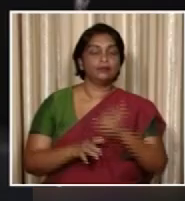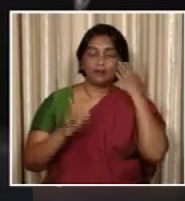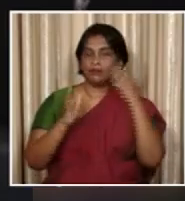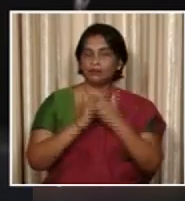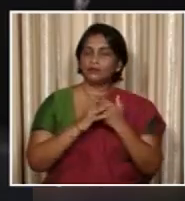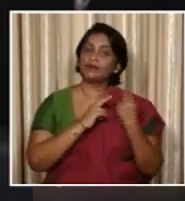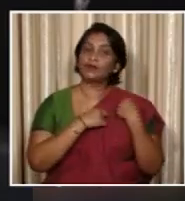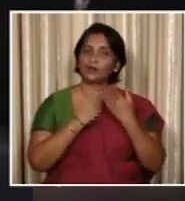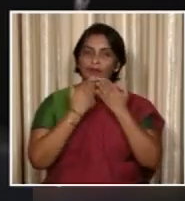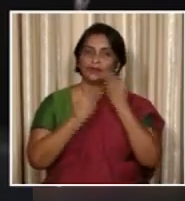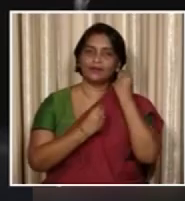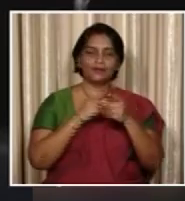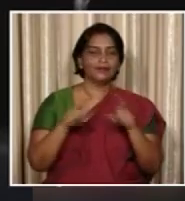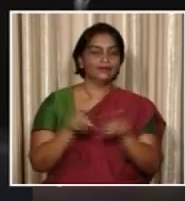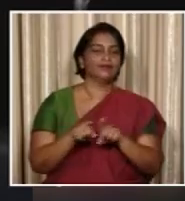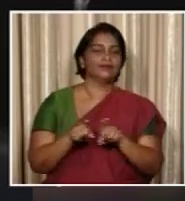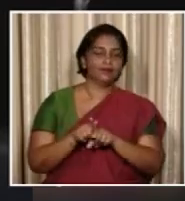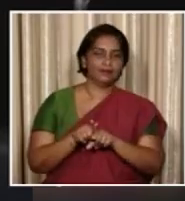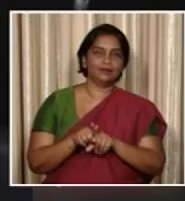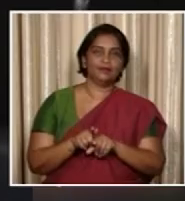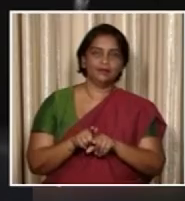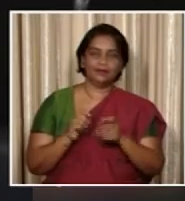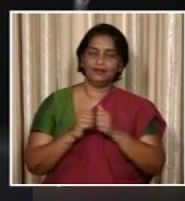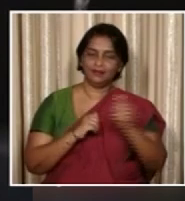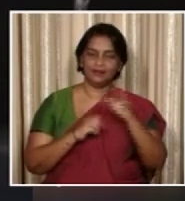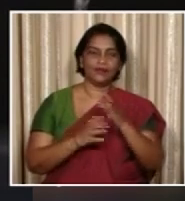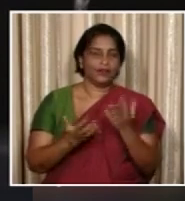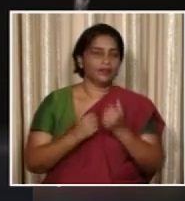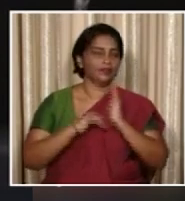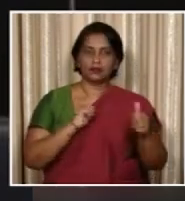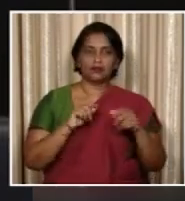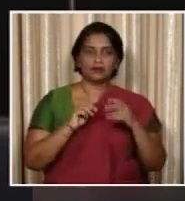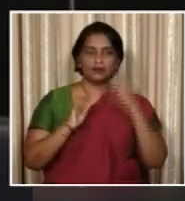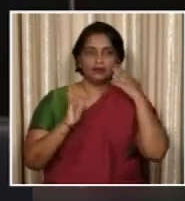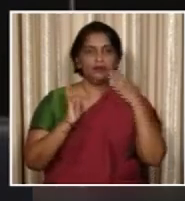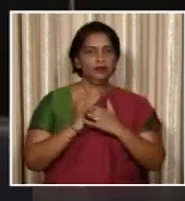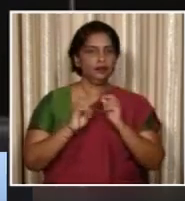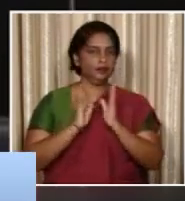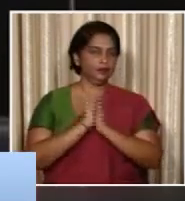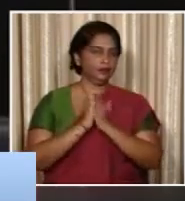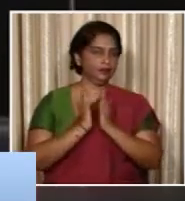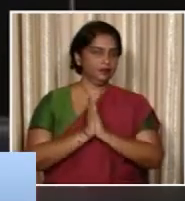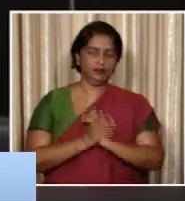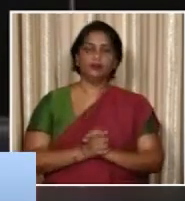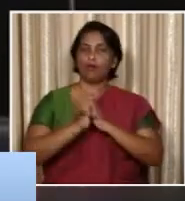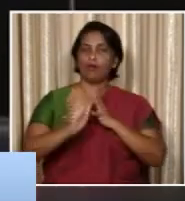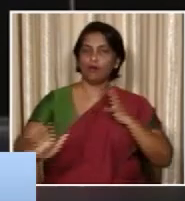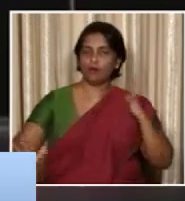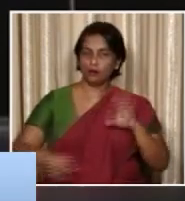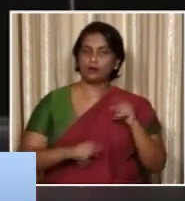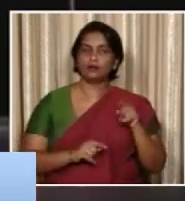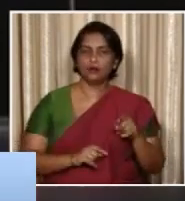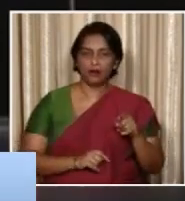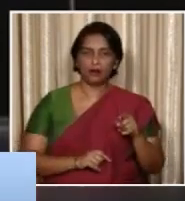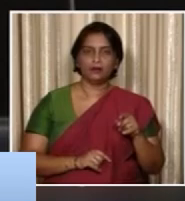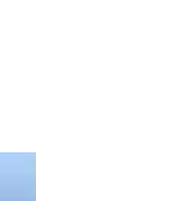තිනවා. ඒ වගේම ක්‍රියාපිළිවෙල සමාලෝචනය කරන්න අවශ්‍ය වැඩපිළිවෙල කළා තිනවා. පාස්පෝර්ට් ප්‍රශ්නයේදී පෝලිං හැදෙනවා